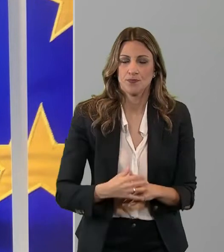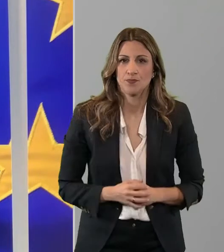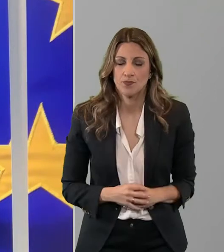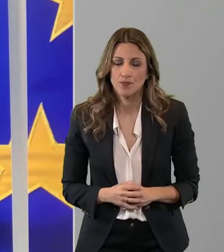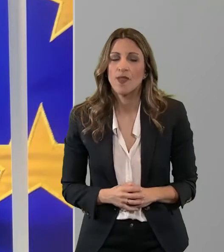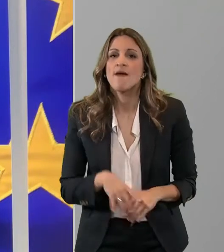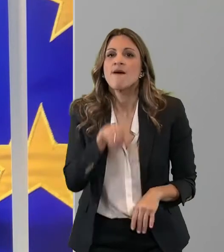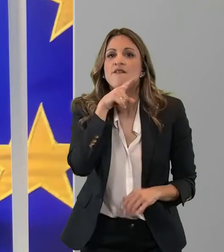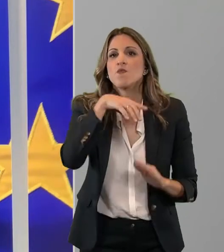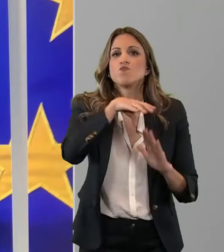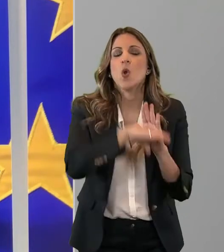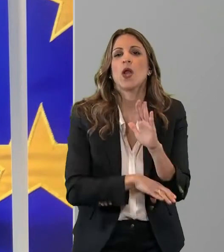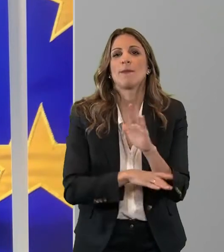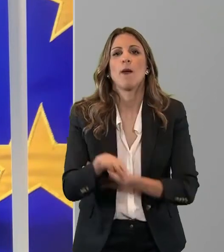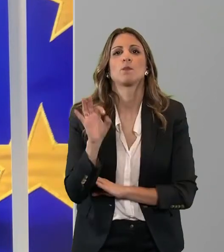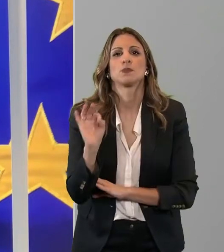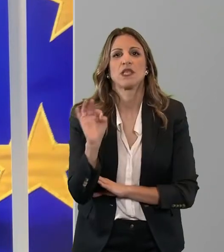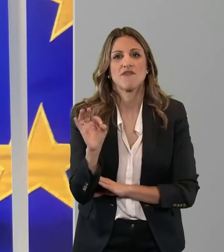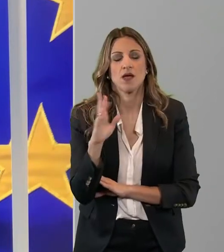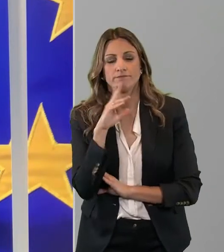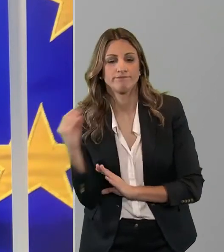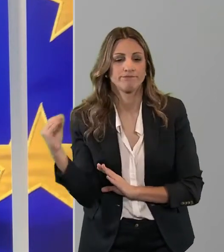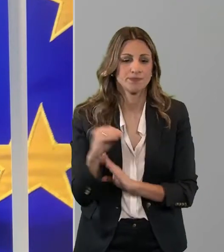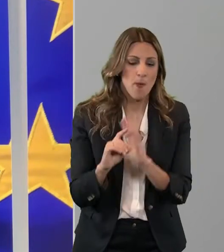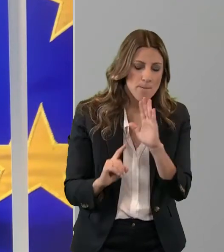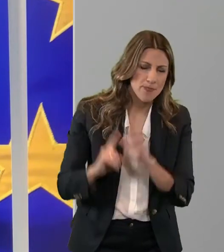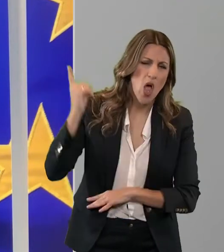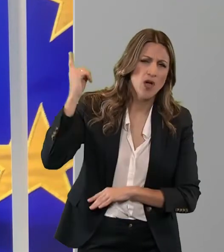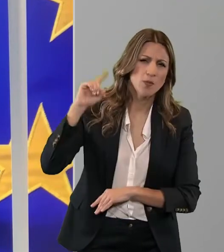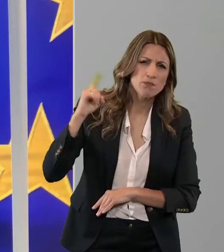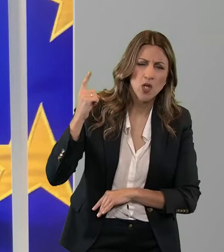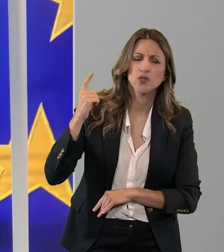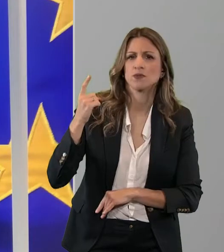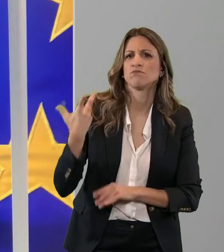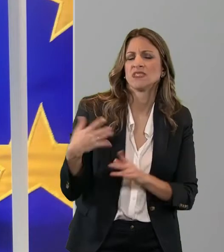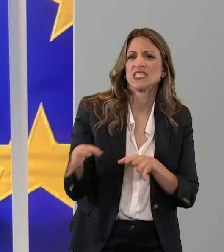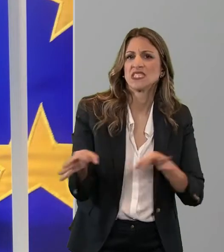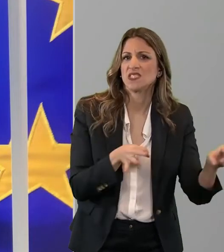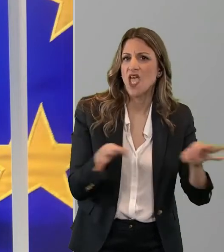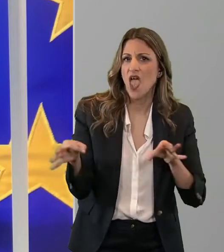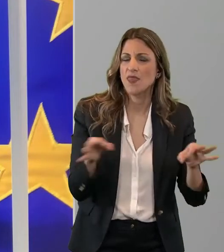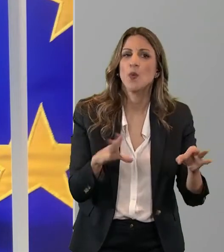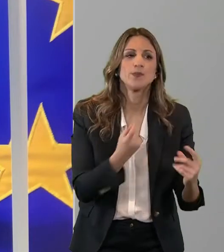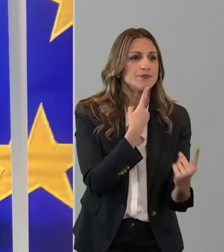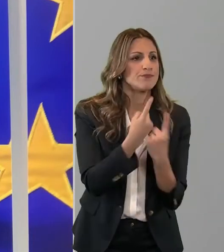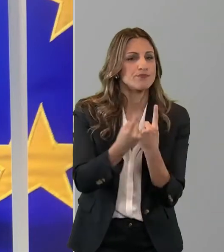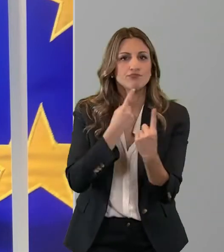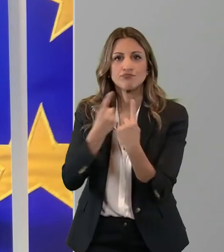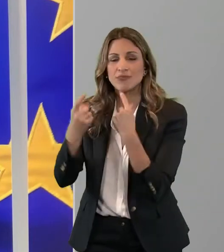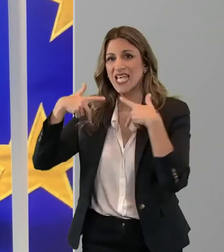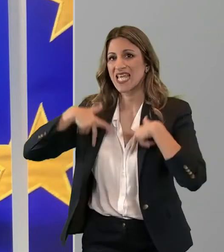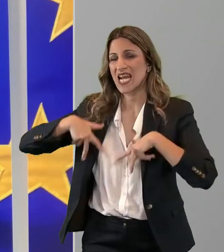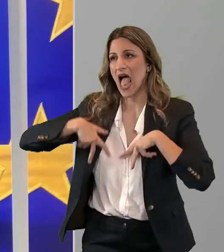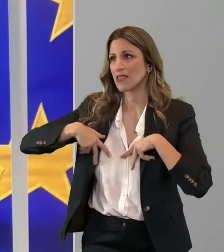ψηφιακών προγραμμάτων εισάγουμε επίσης το πρώτο πλαίσιο συλλογικής διακυβέρνησης για τακτικό διάλογο μεταξύ των